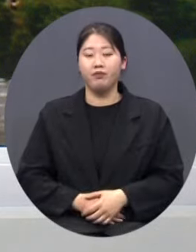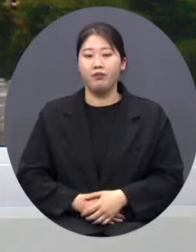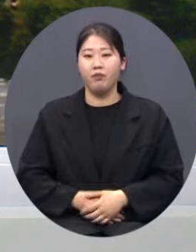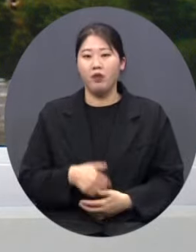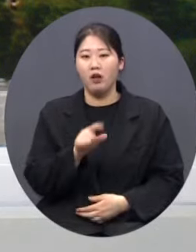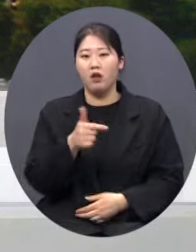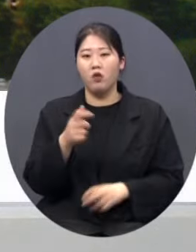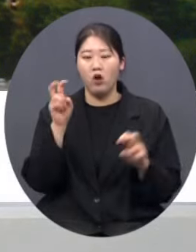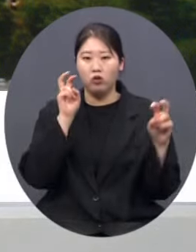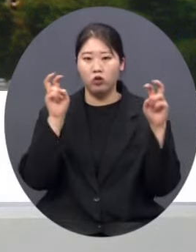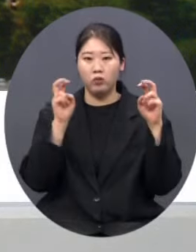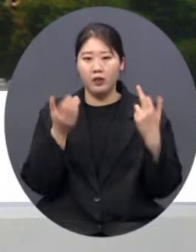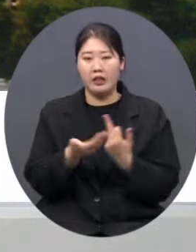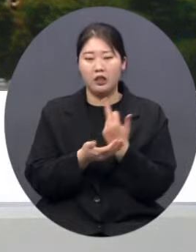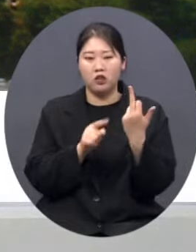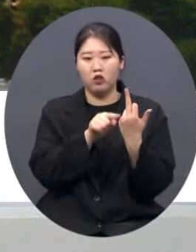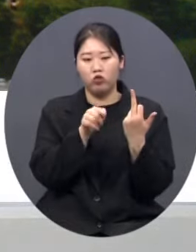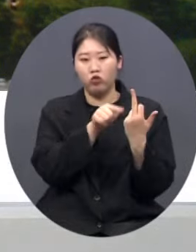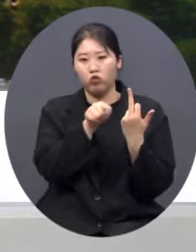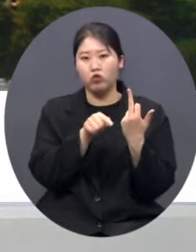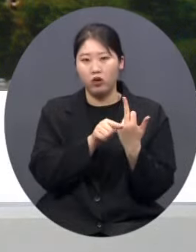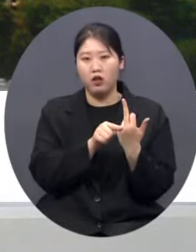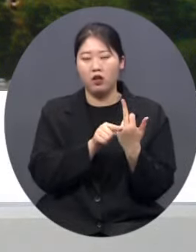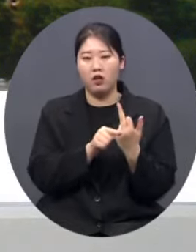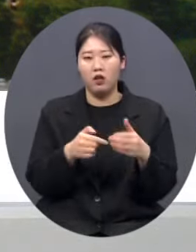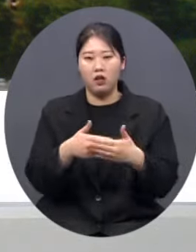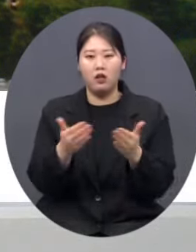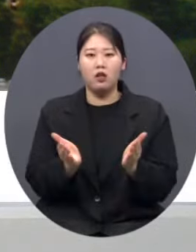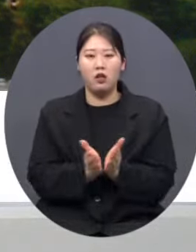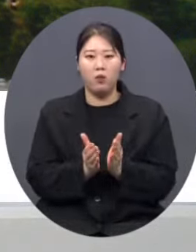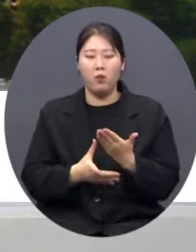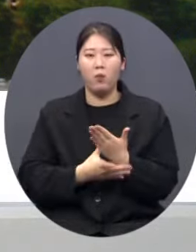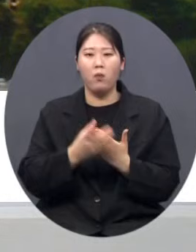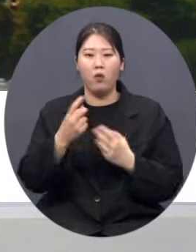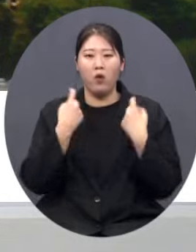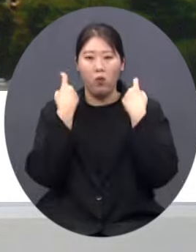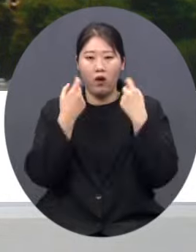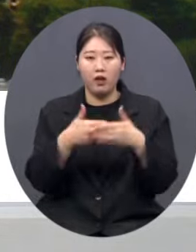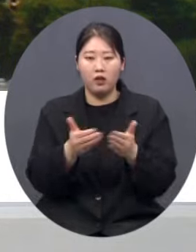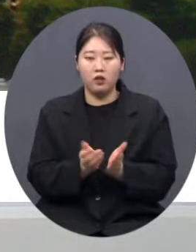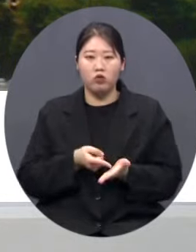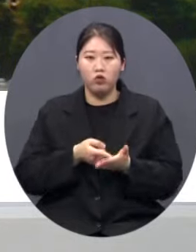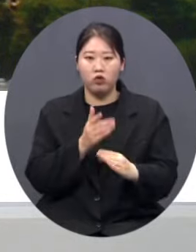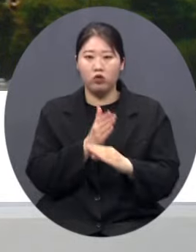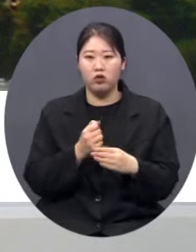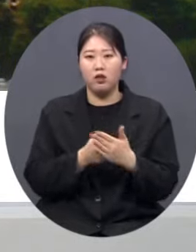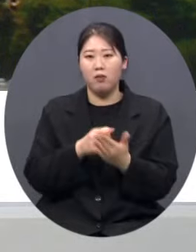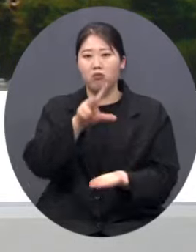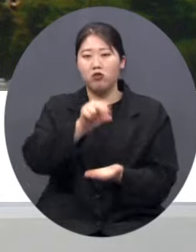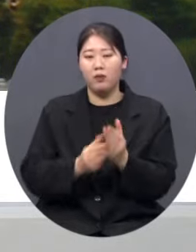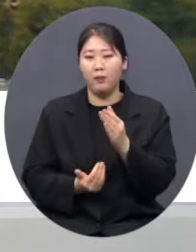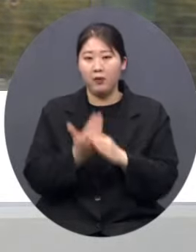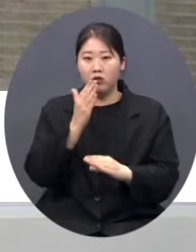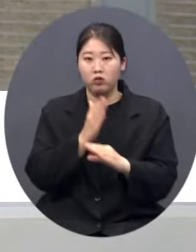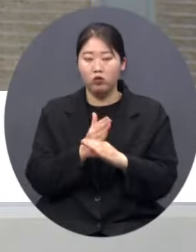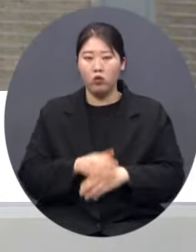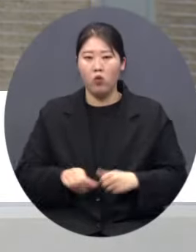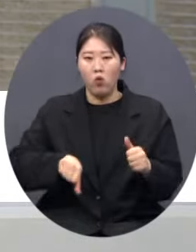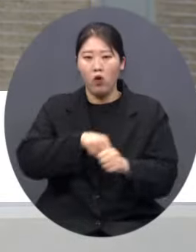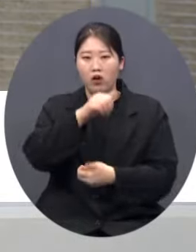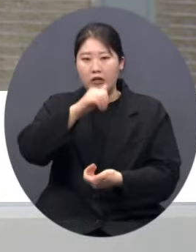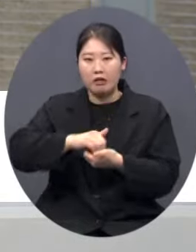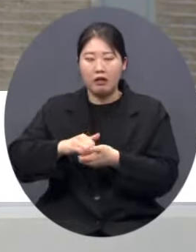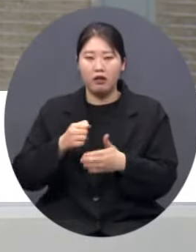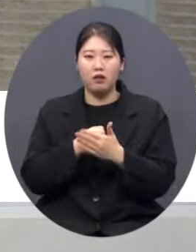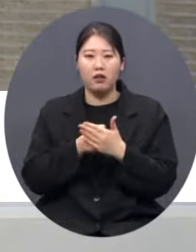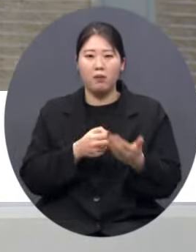예 한화 그룹이 중산간 지역에 대규모 복합 관광단지를 추진하면서 논란이 일고 있습니다 환경 규제 때문에 법적으로는